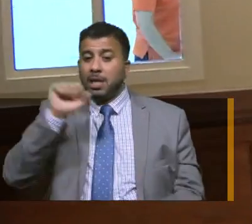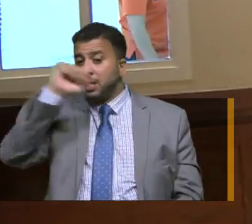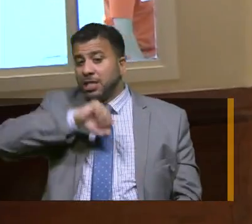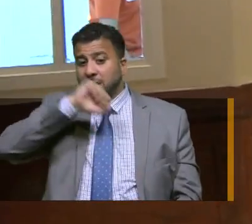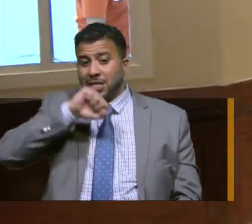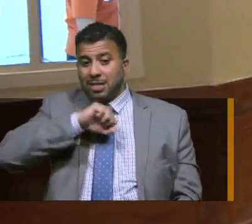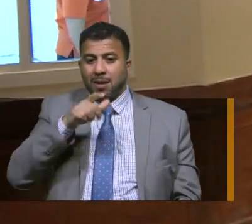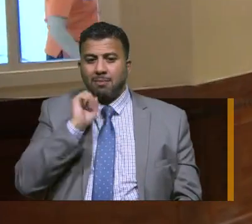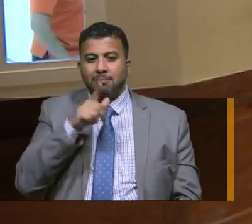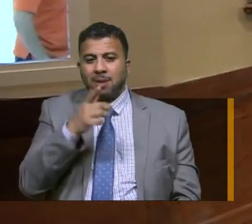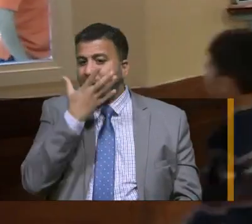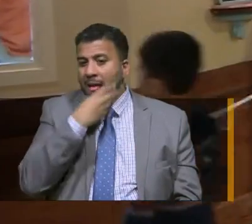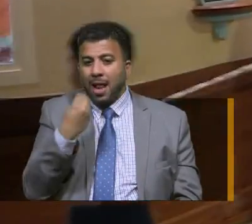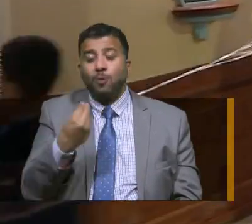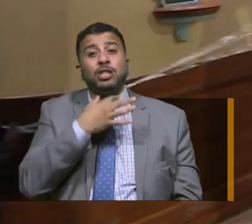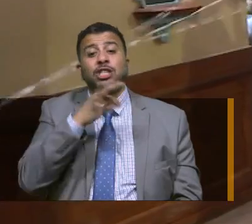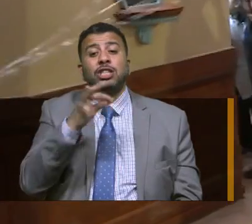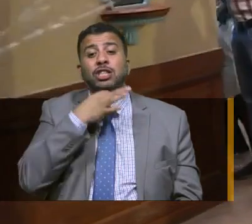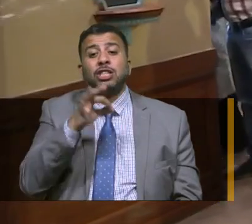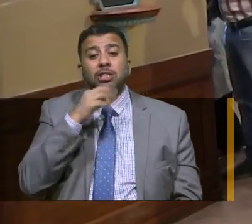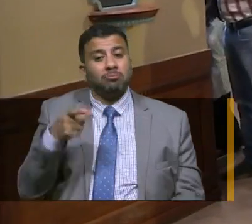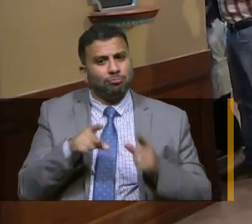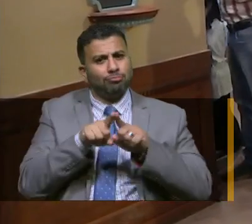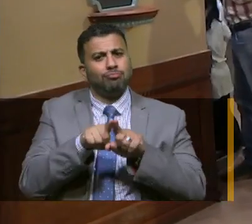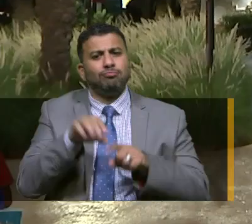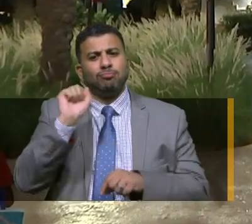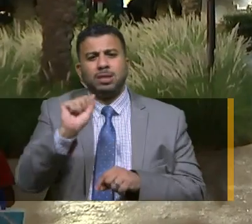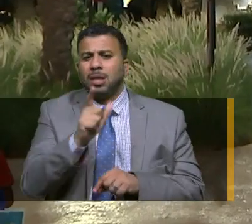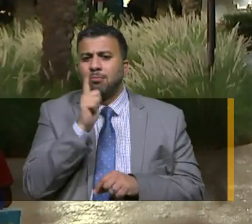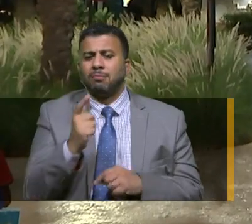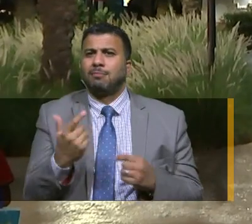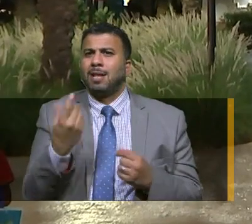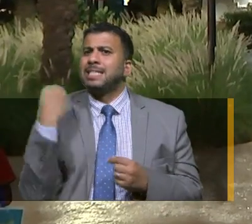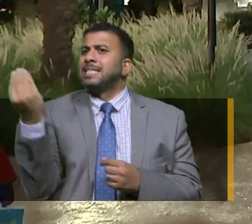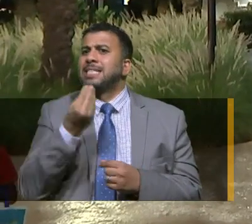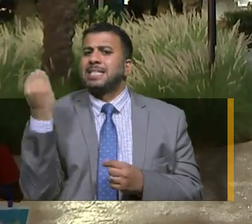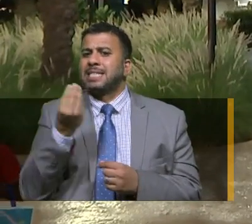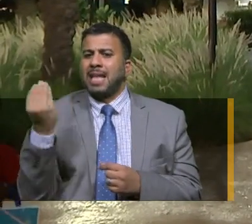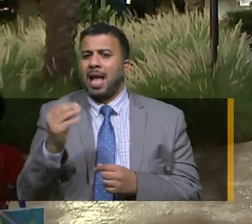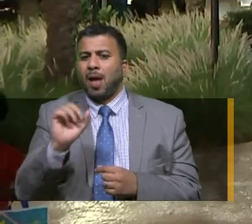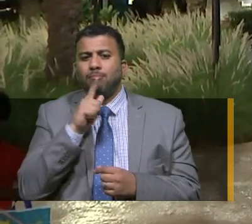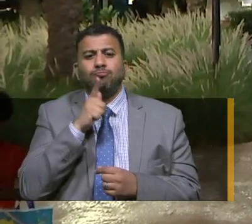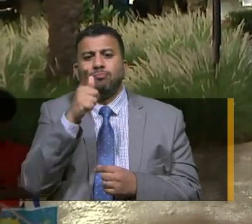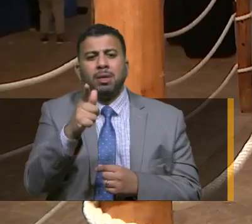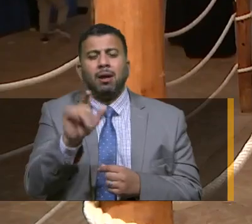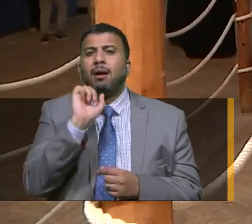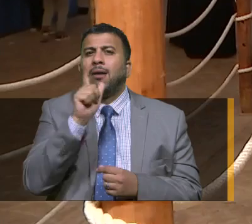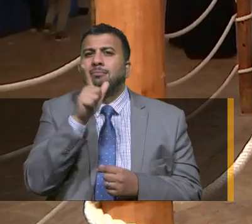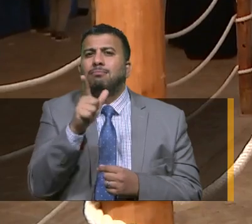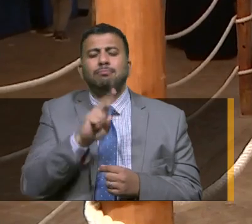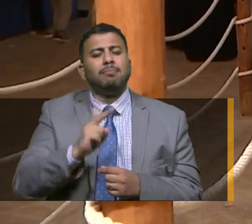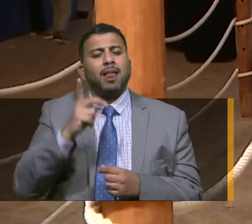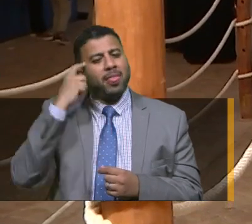لا تزال تتجمل بالجديد الذي يتناسب مع مكانتها كوجهة سياحية تجمع بين أرجائها